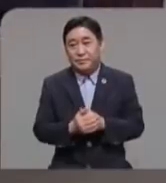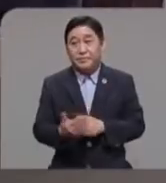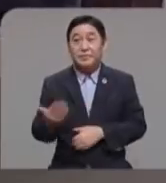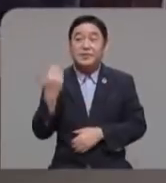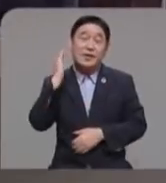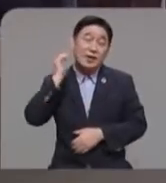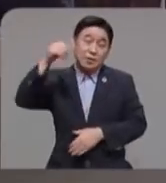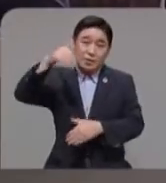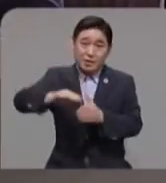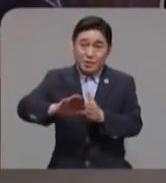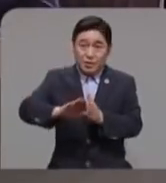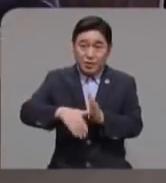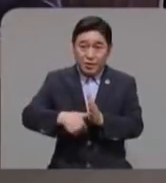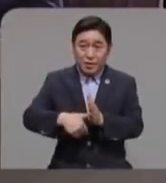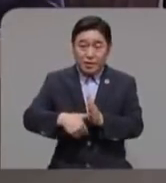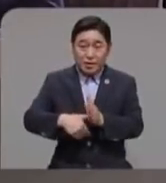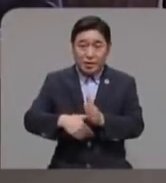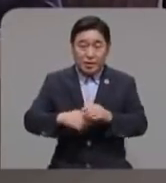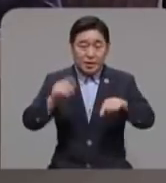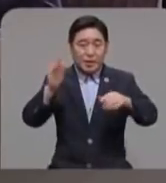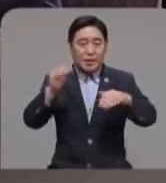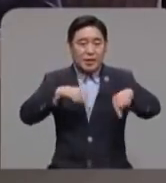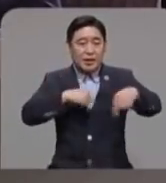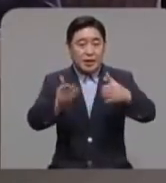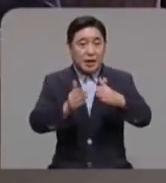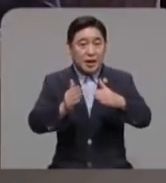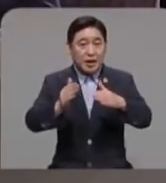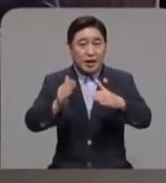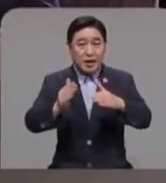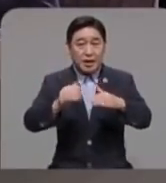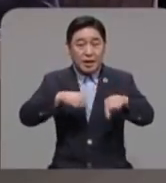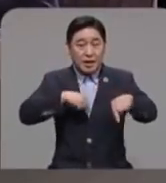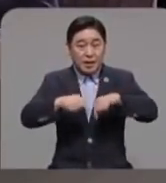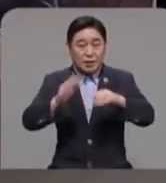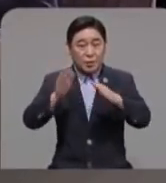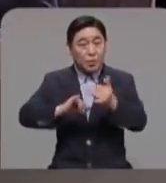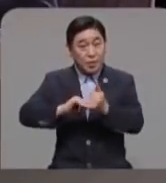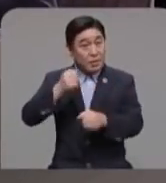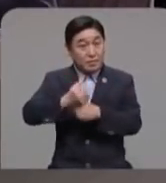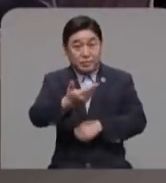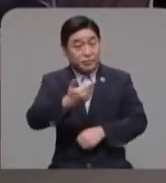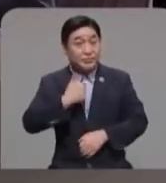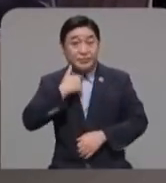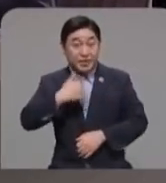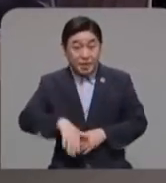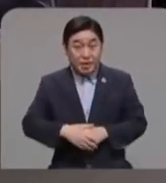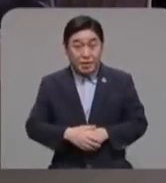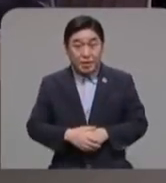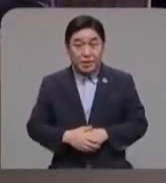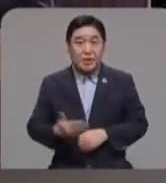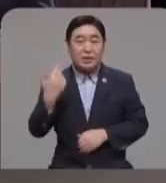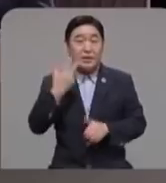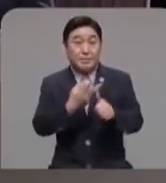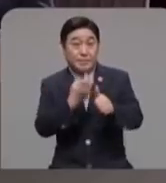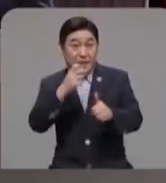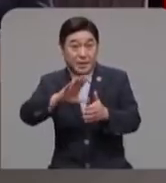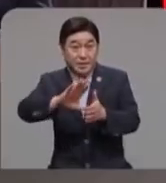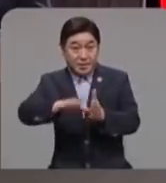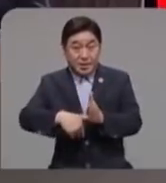지난 대선 때는 당에서 공약을 전혀 만들어준 일이 없습니다. 지난 탄핵 대선